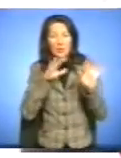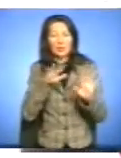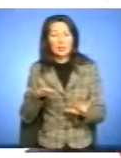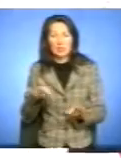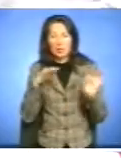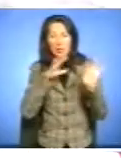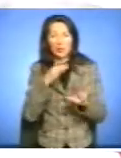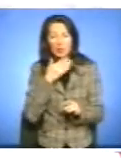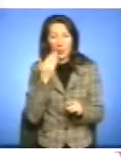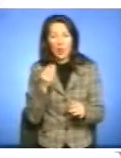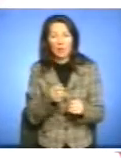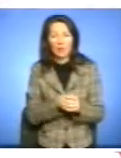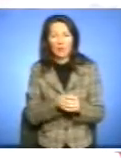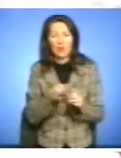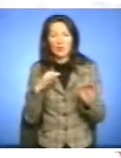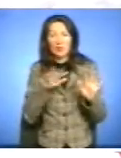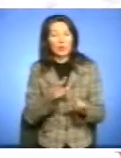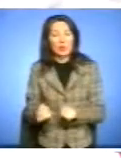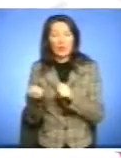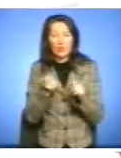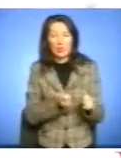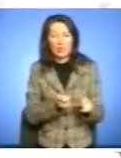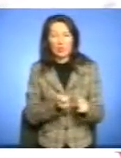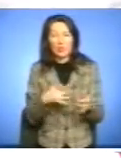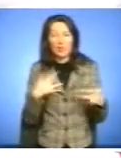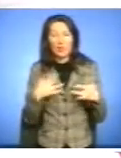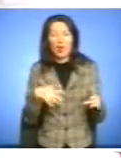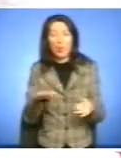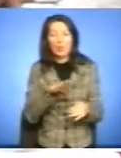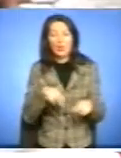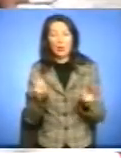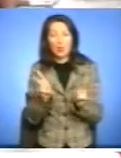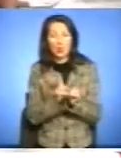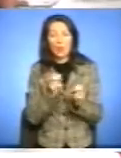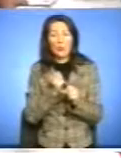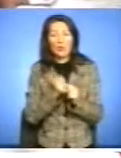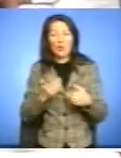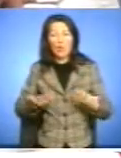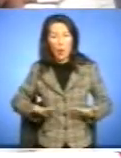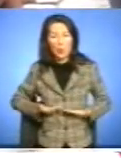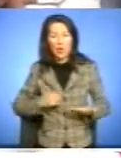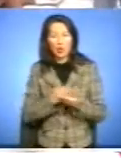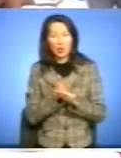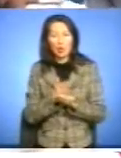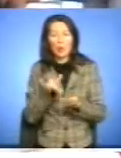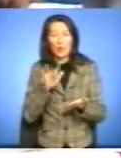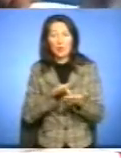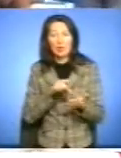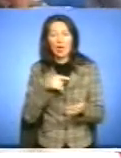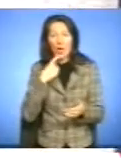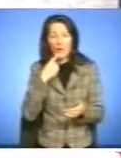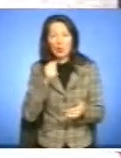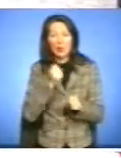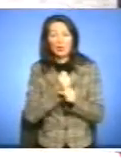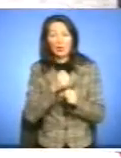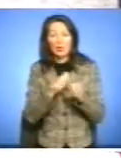не вивозять. На театральному майдані зустрічаємо працівників комунальної служби міста. Запевняють, працюють від 5-ї години ранку.